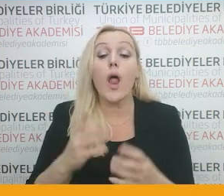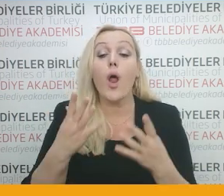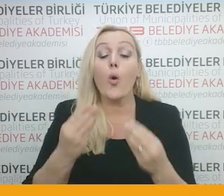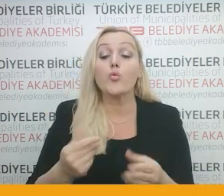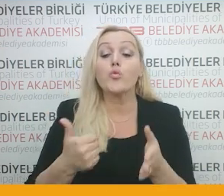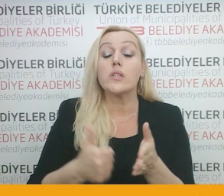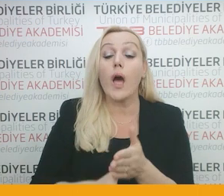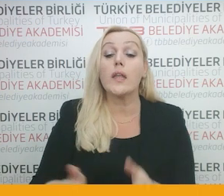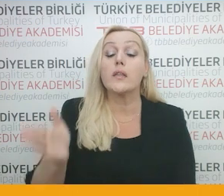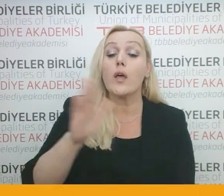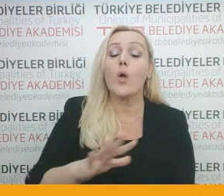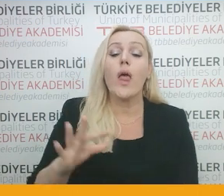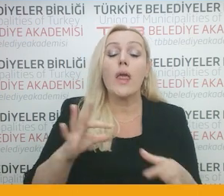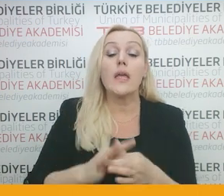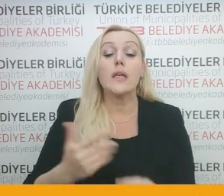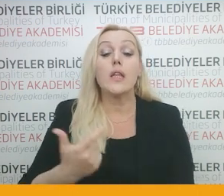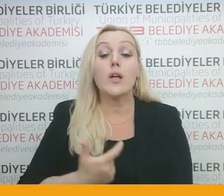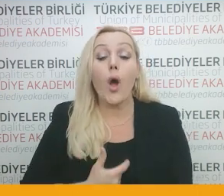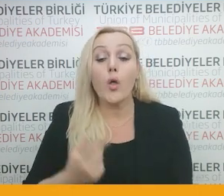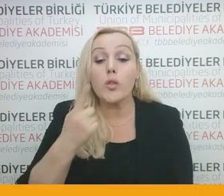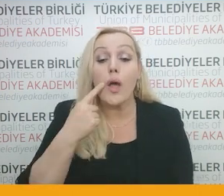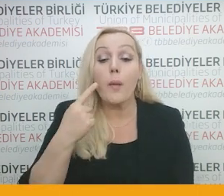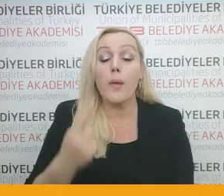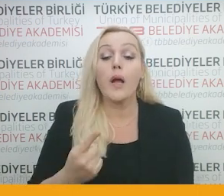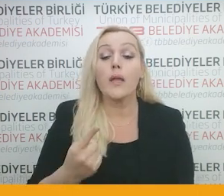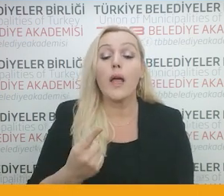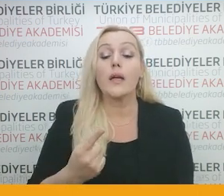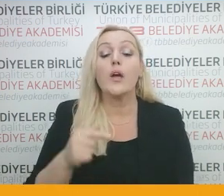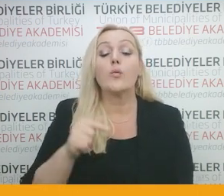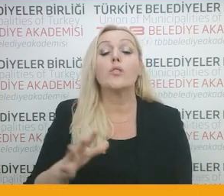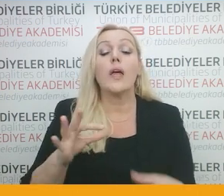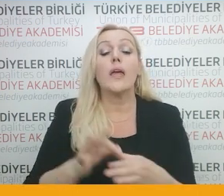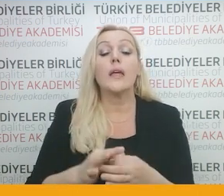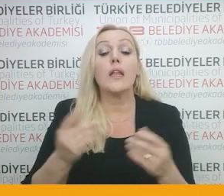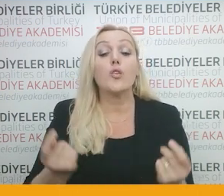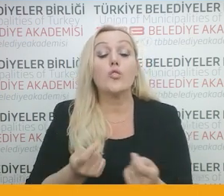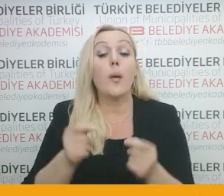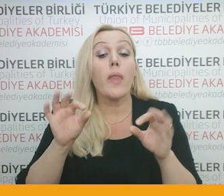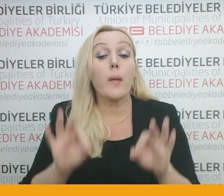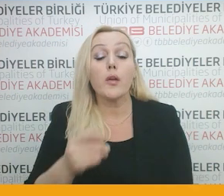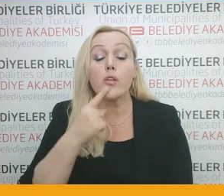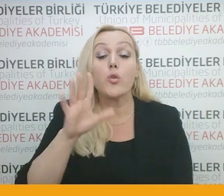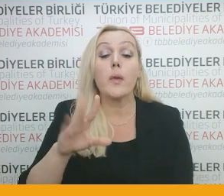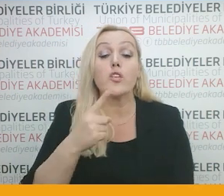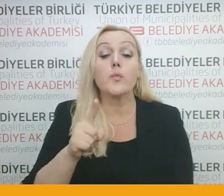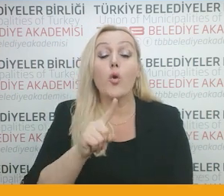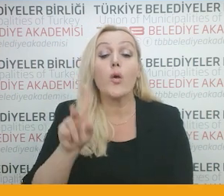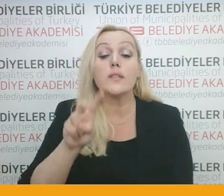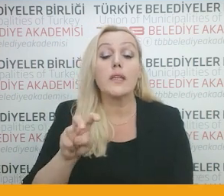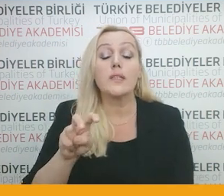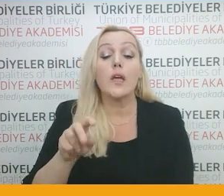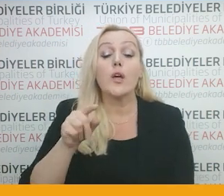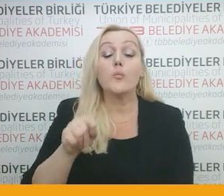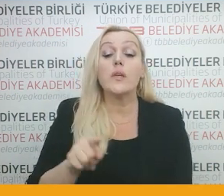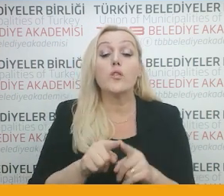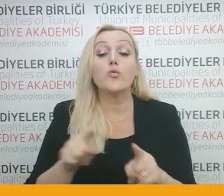tarihten itibaren ilgili mevzuata göre hesaplama ve faizle birlikte ilgililerden tahsil edilir diyor. 5018. Bu konuda da bir